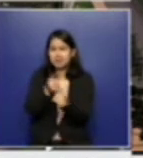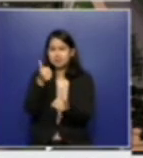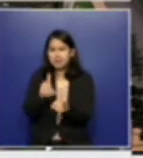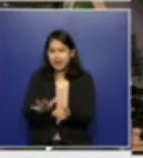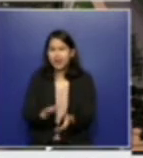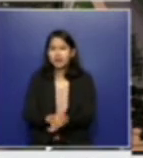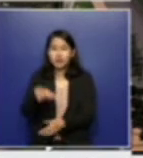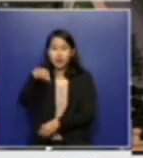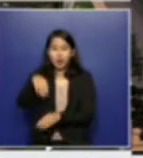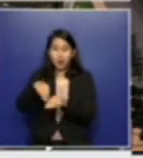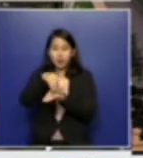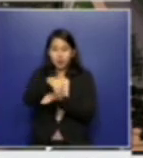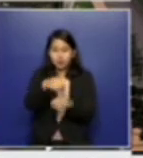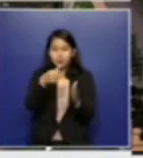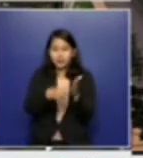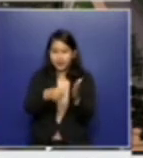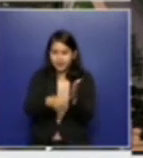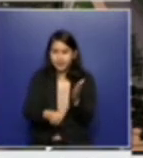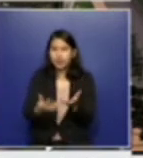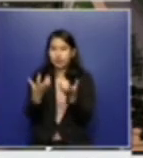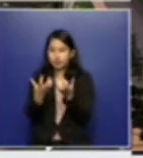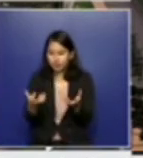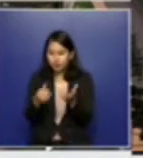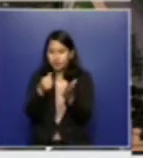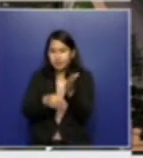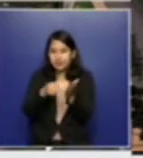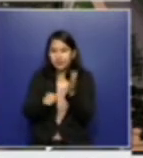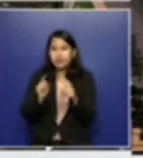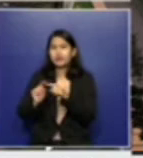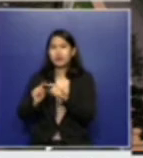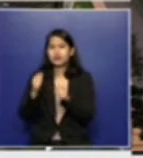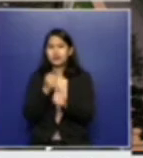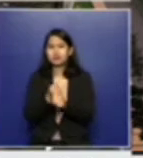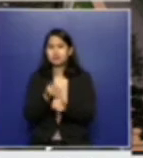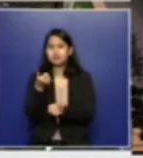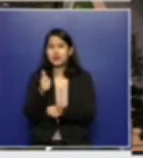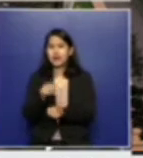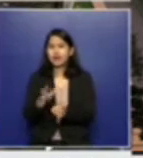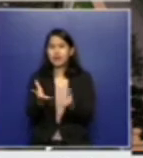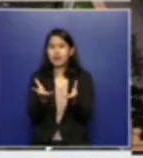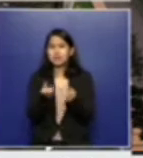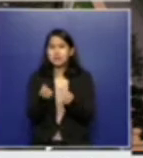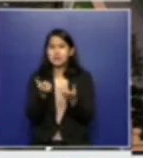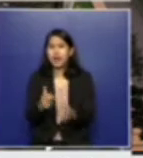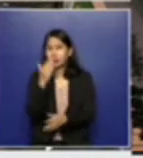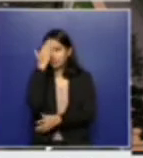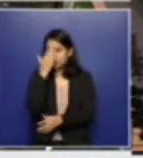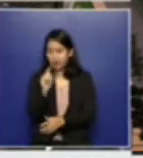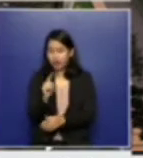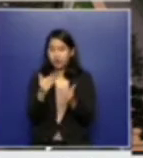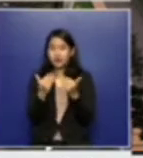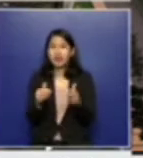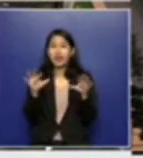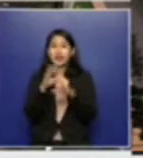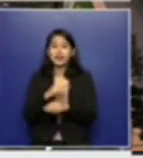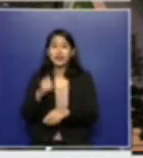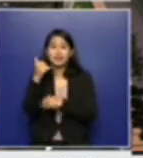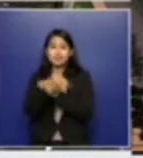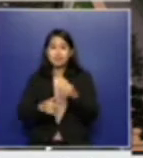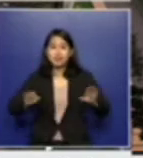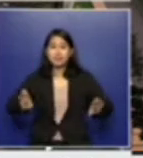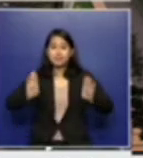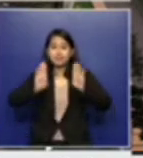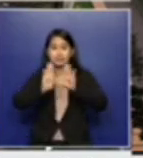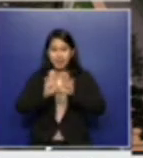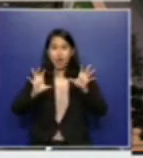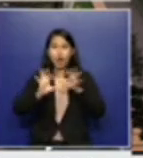ากรกรมศุลกากรกรมสัมภาสมิตไม่มีทางได้เลยเพราะว่าภาวะขณะนี้เนี่ยท่านไปล็อกดาวน์ประเทศ